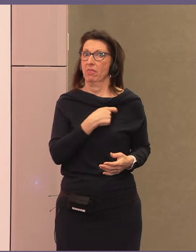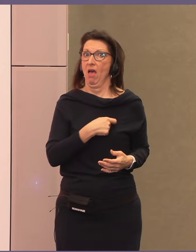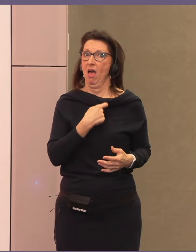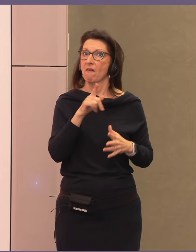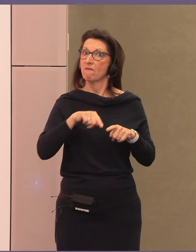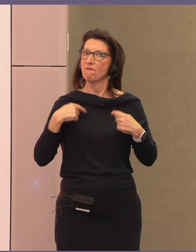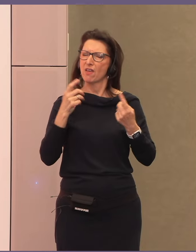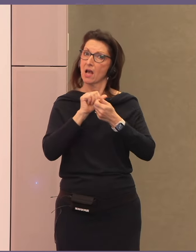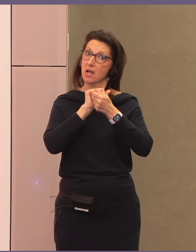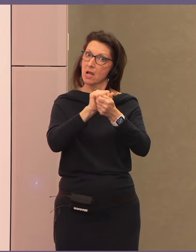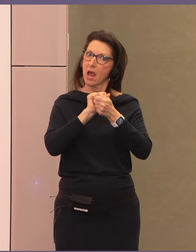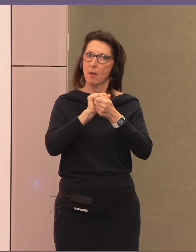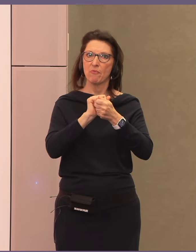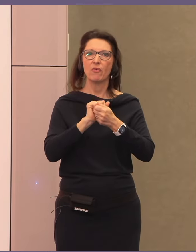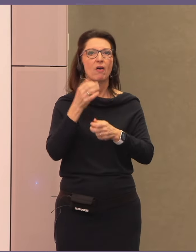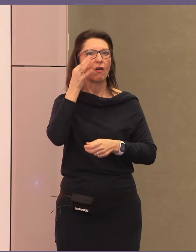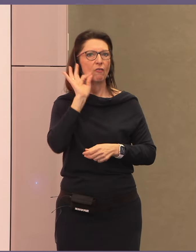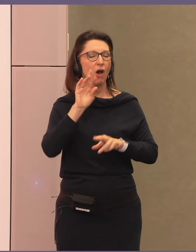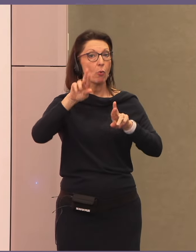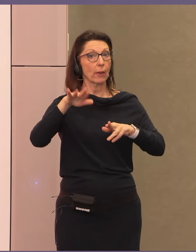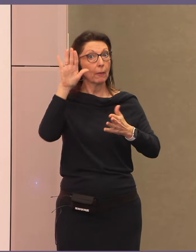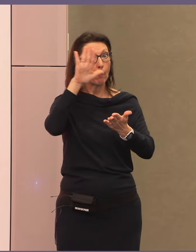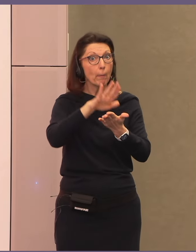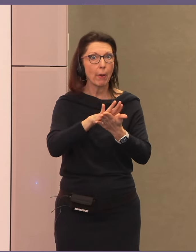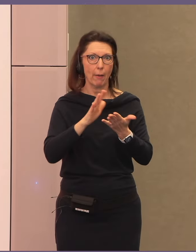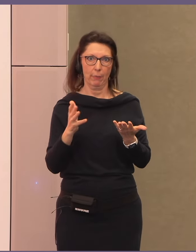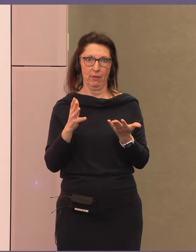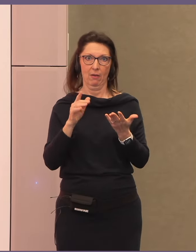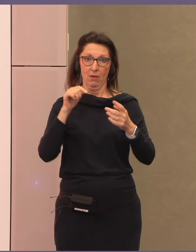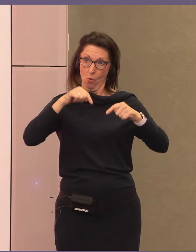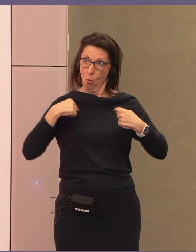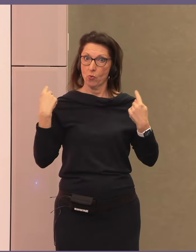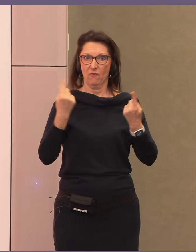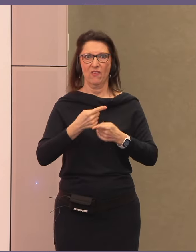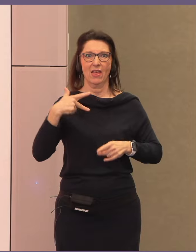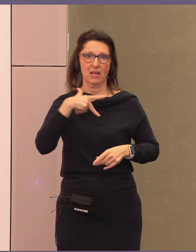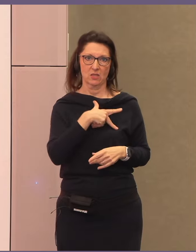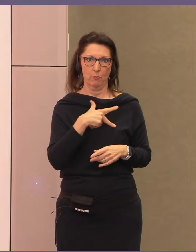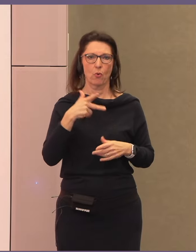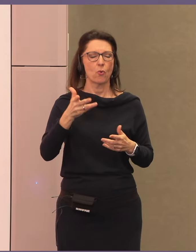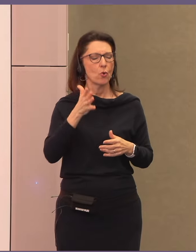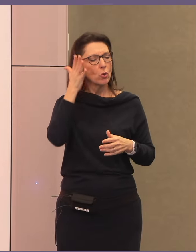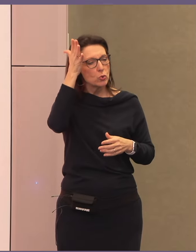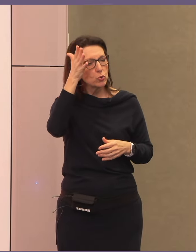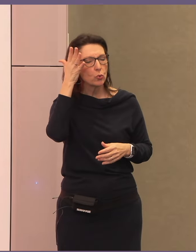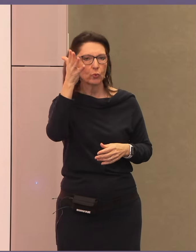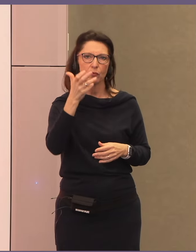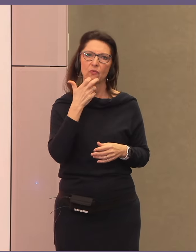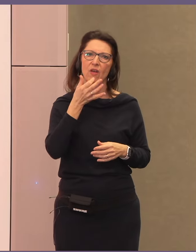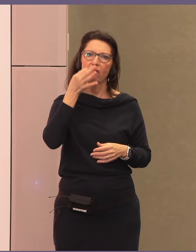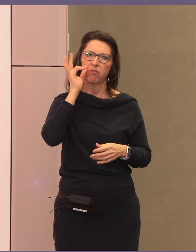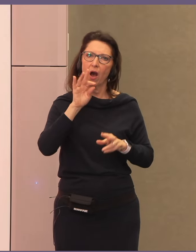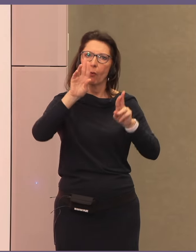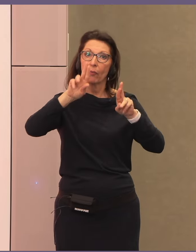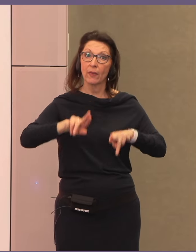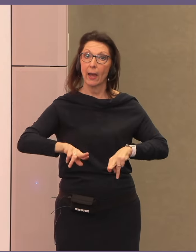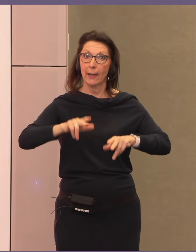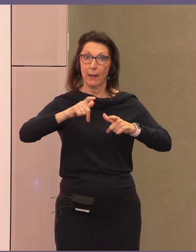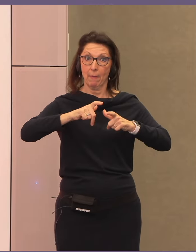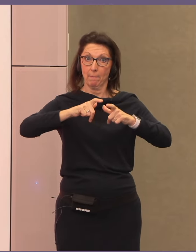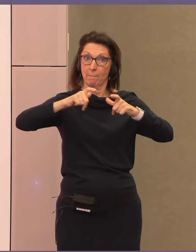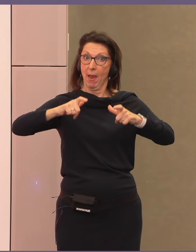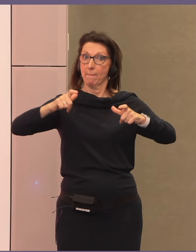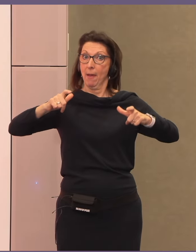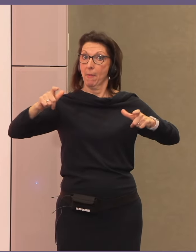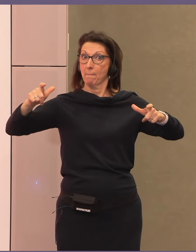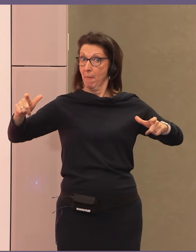verteidigt und die Organisation, die in Zukunft Frauenrechte ausbaut, stärkt und sichern wird. Und